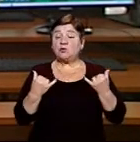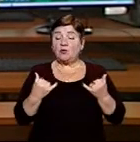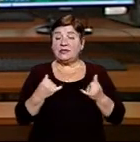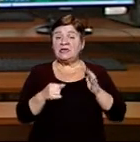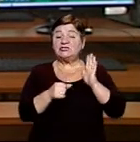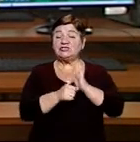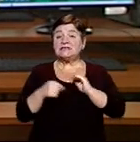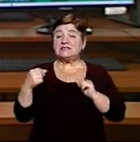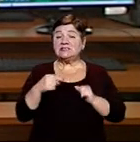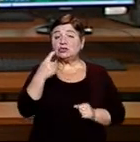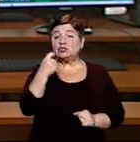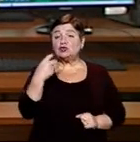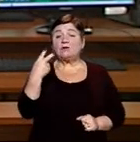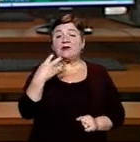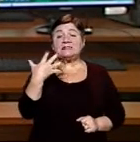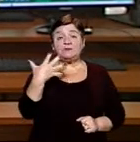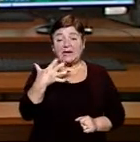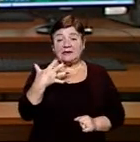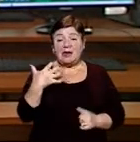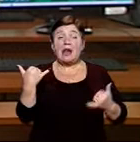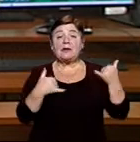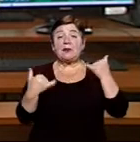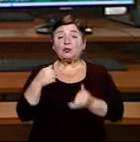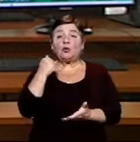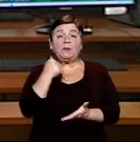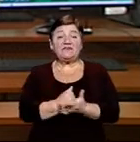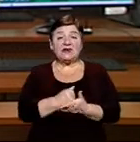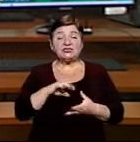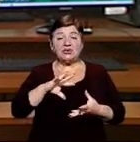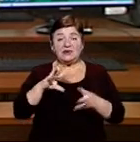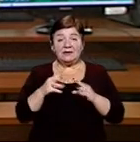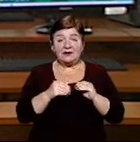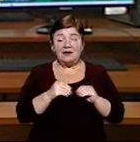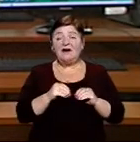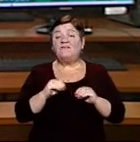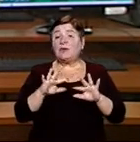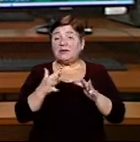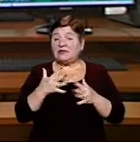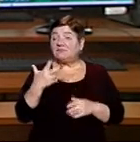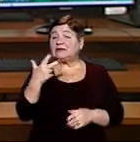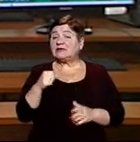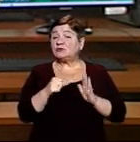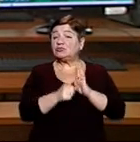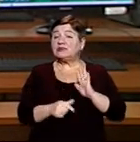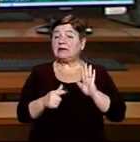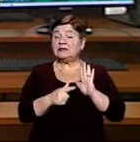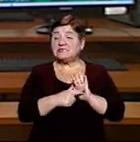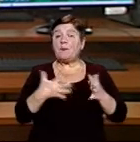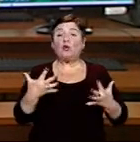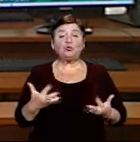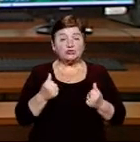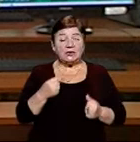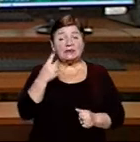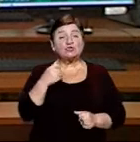сьогодні 6125 лабораторно підтверджених випадків коронавірусної інфекції, 367 пацієнтів